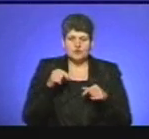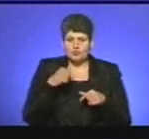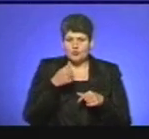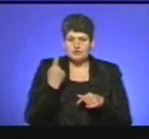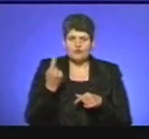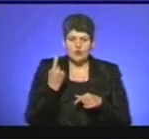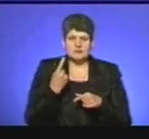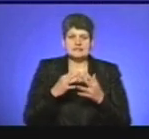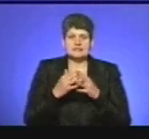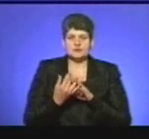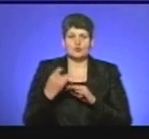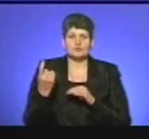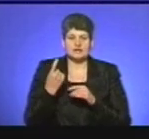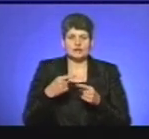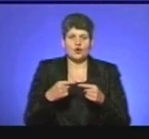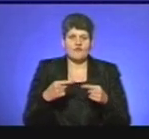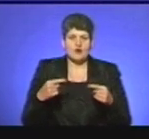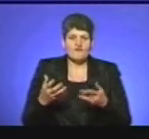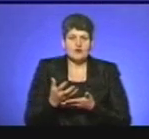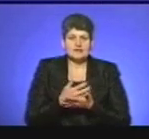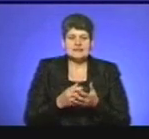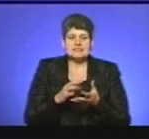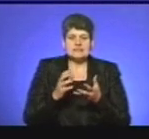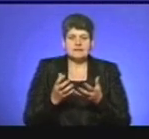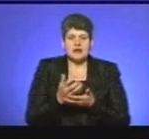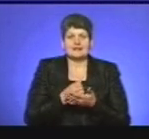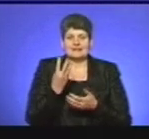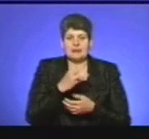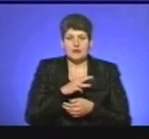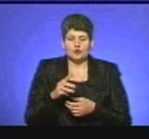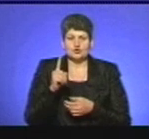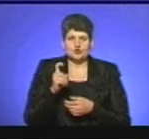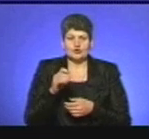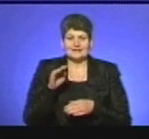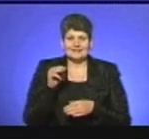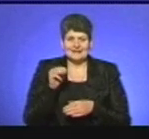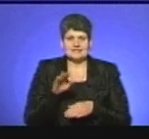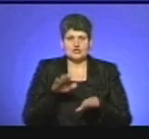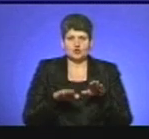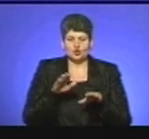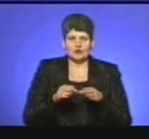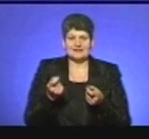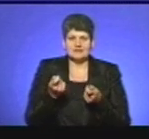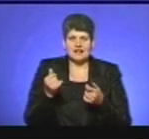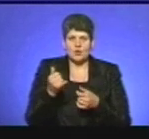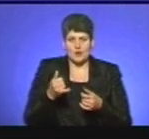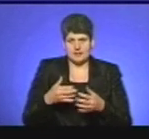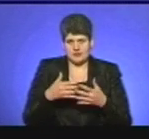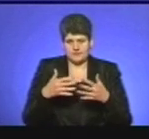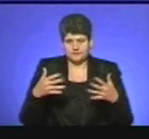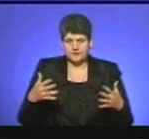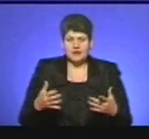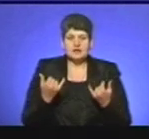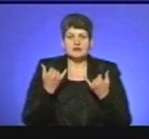області сільськогосподарські товаровиробники зібрали 3 мільйони 100 тисяч тонн зернових і олійних культур, розповів